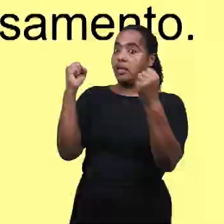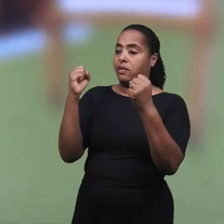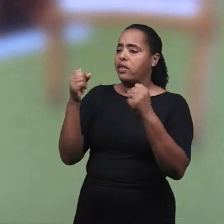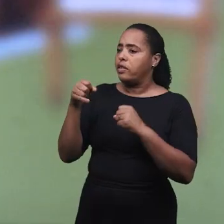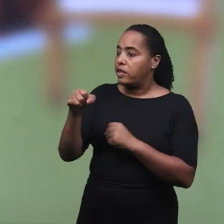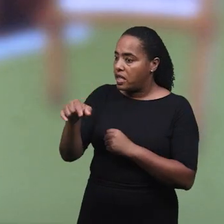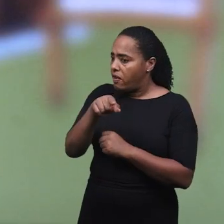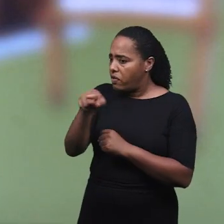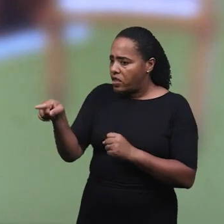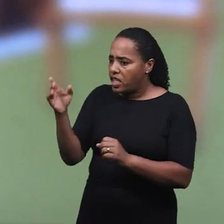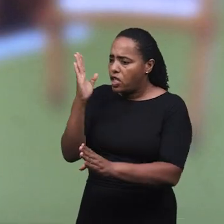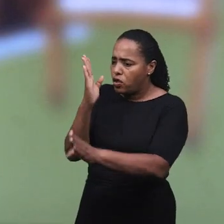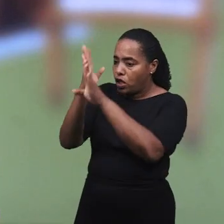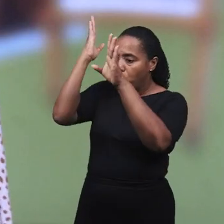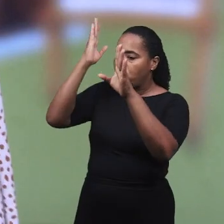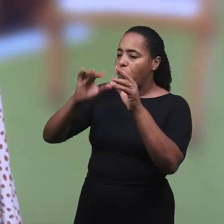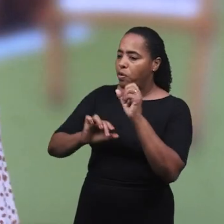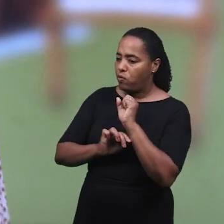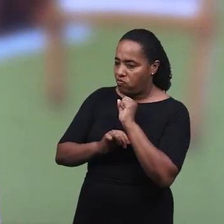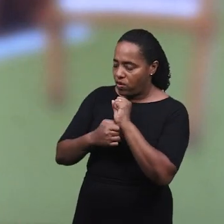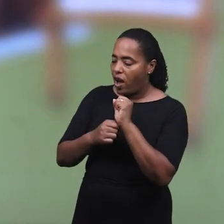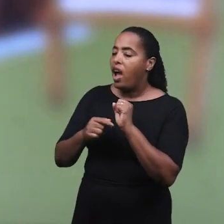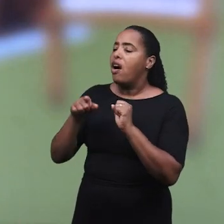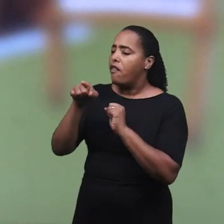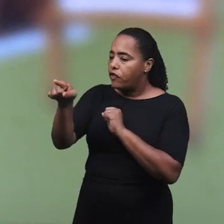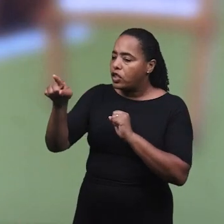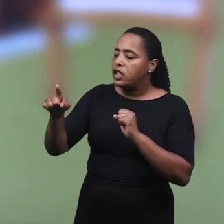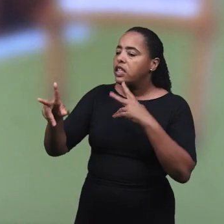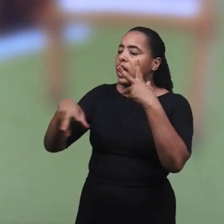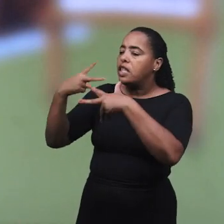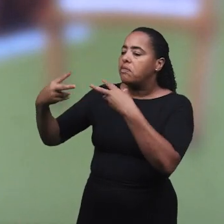Samson avait promis un prix. S'ils